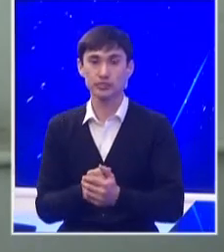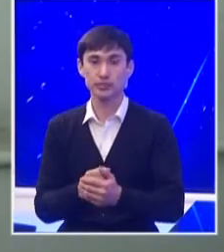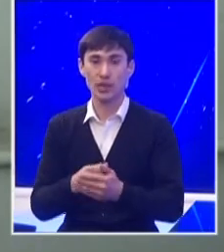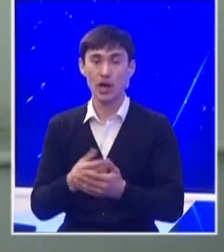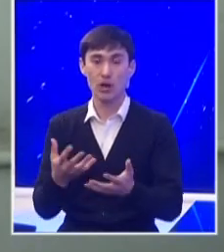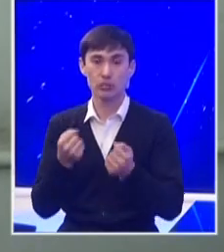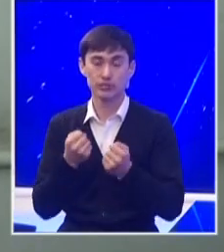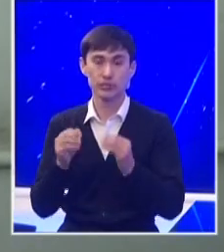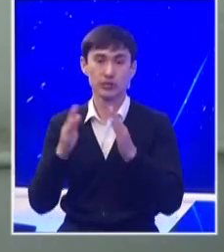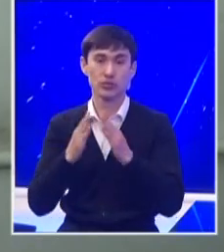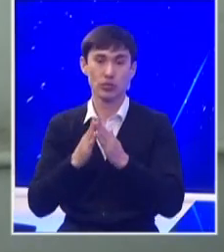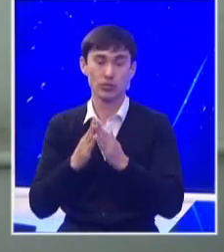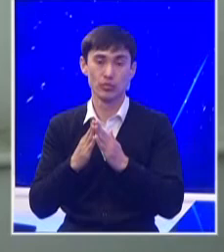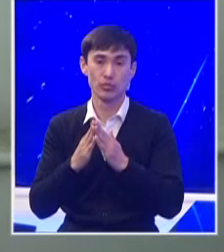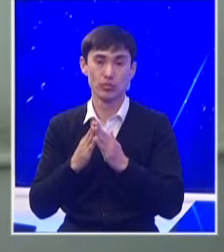приобрести дом.